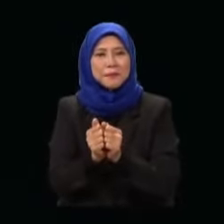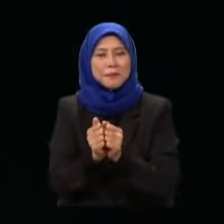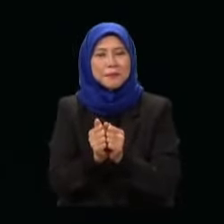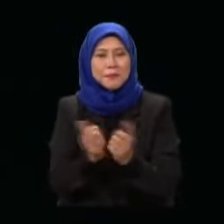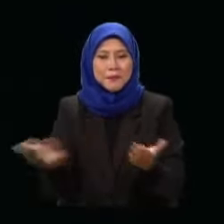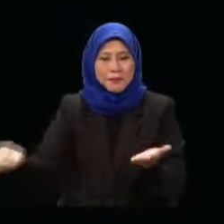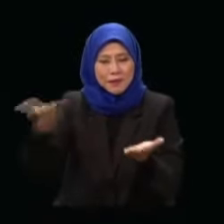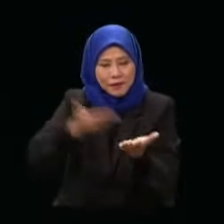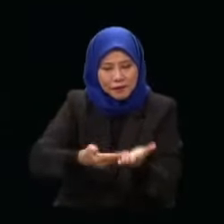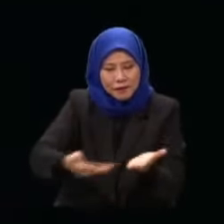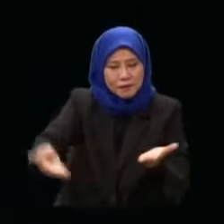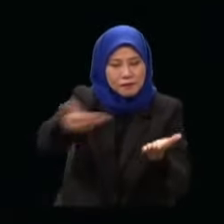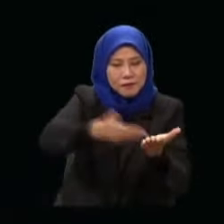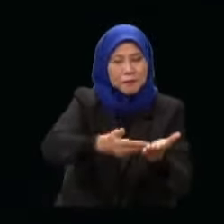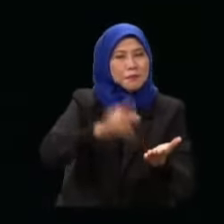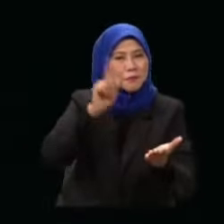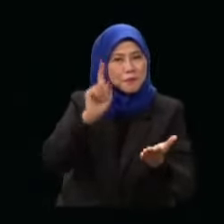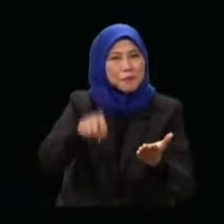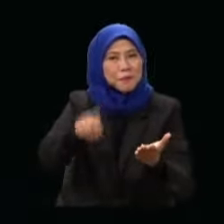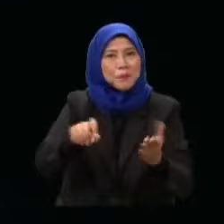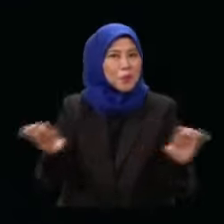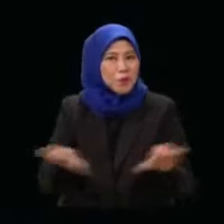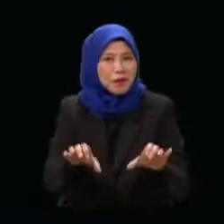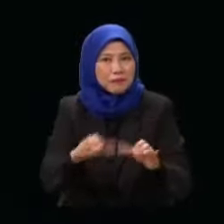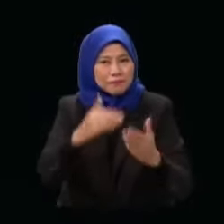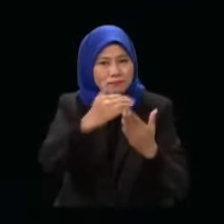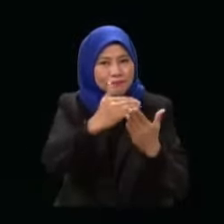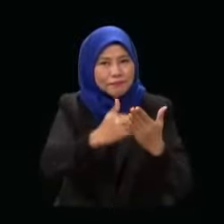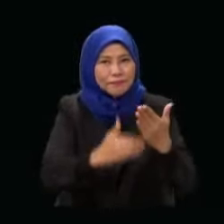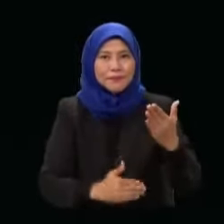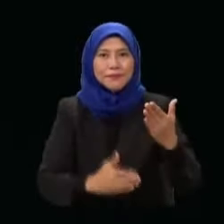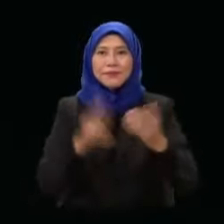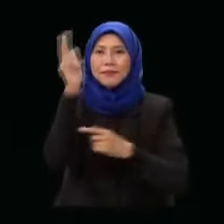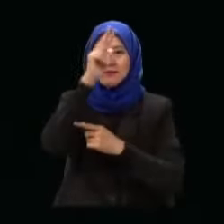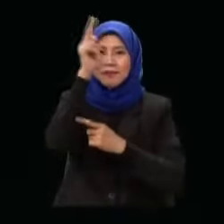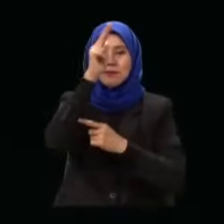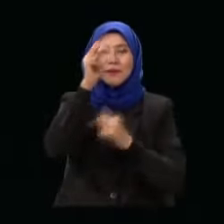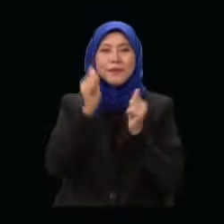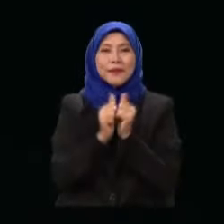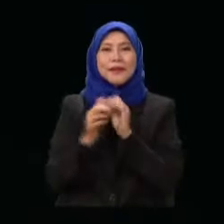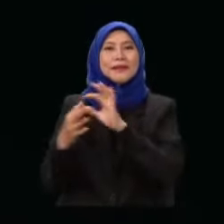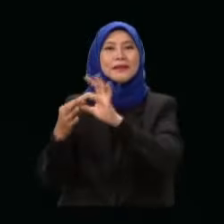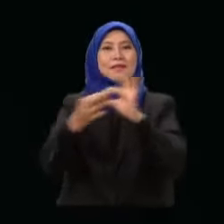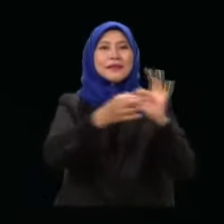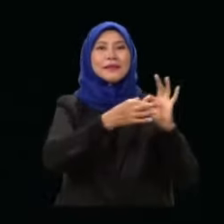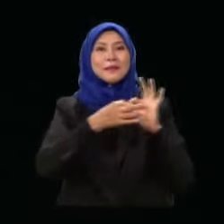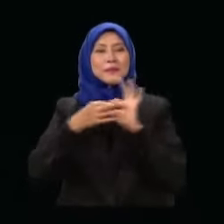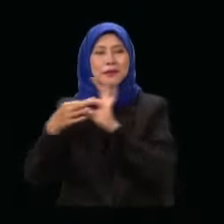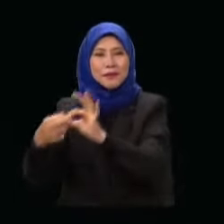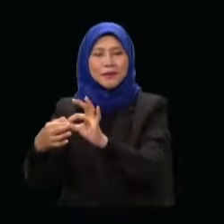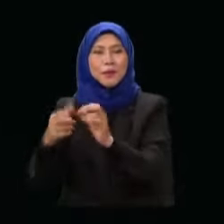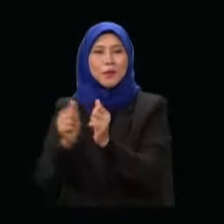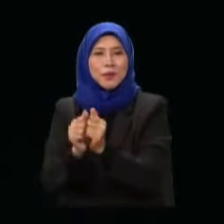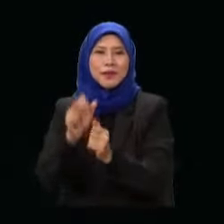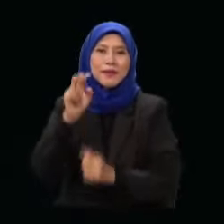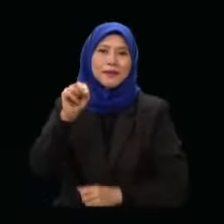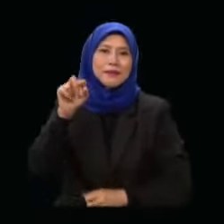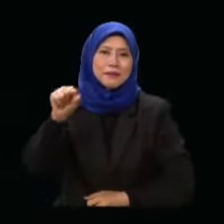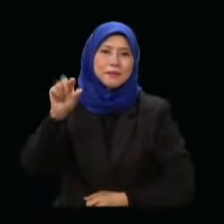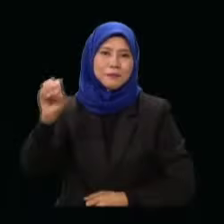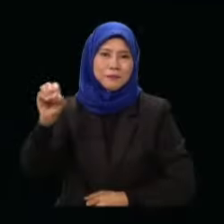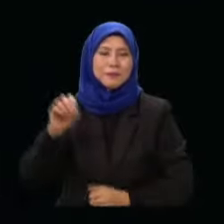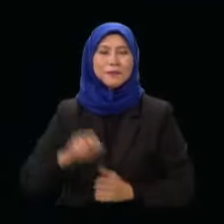mencadangkan Hambo yang perlu dilakukan oleh kerajaan dengan kerjasama pada bukan